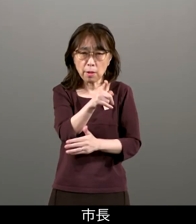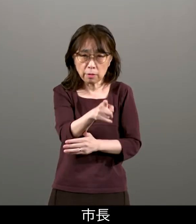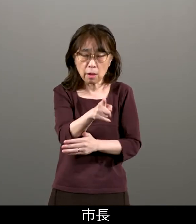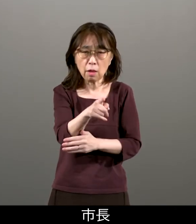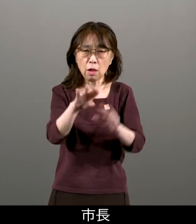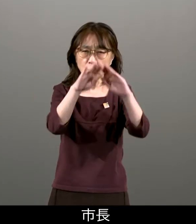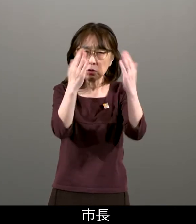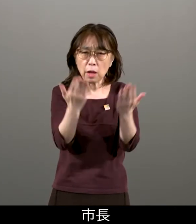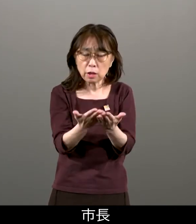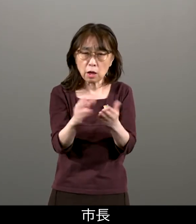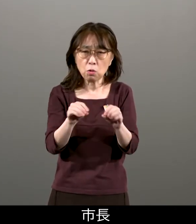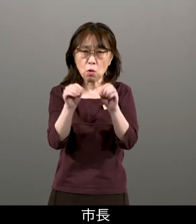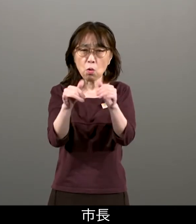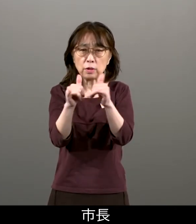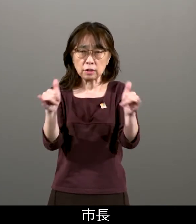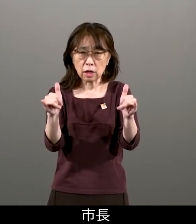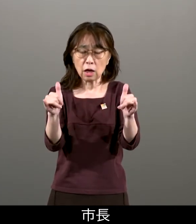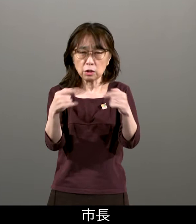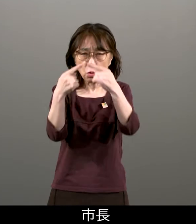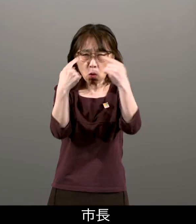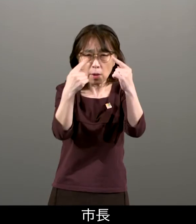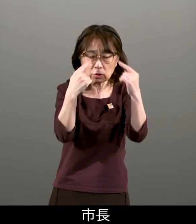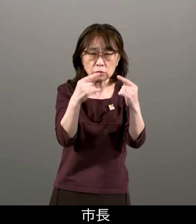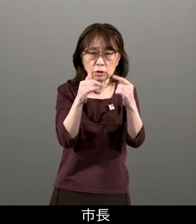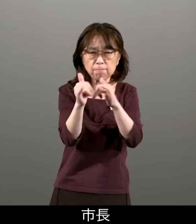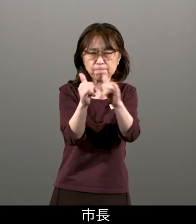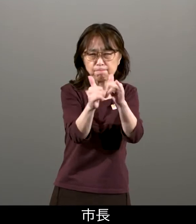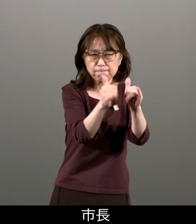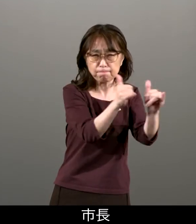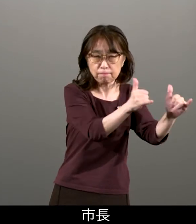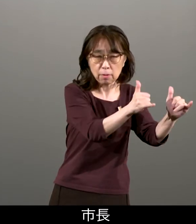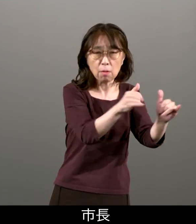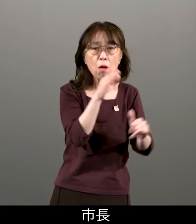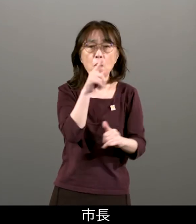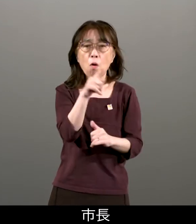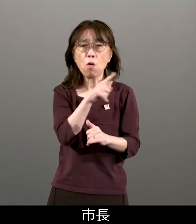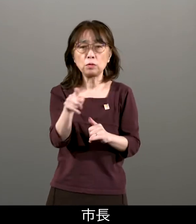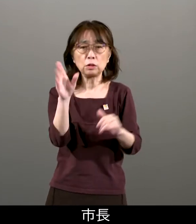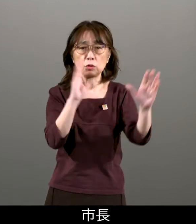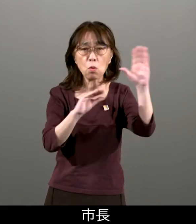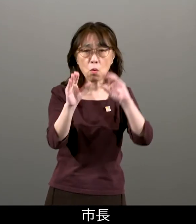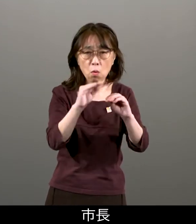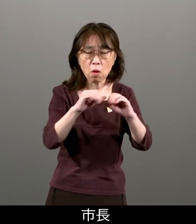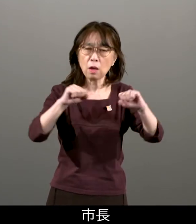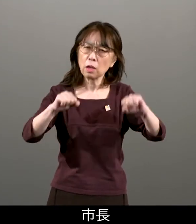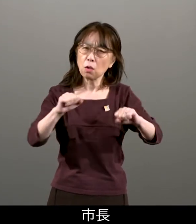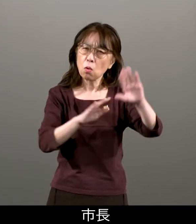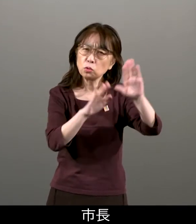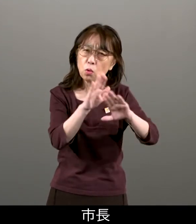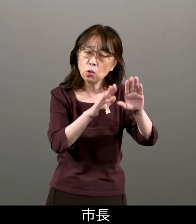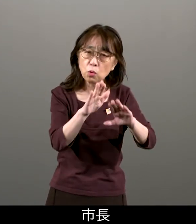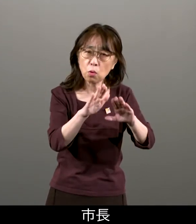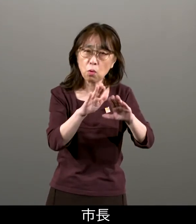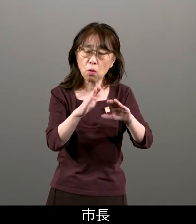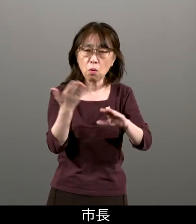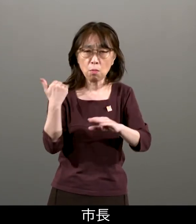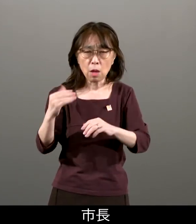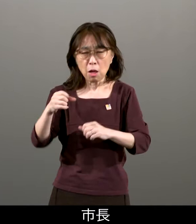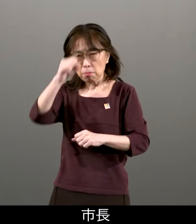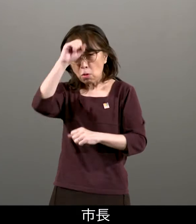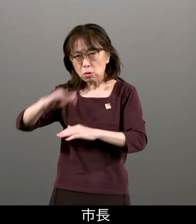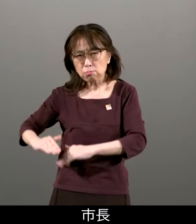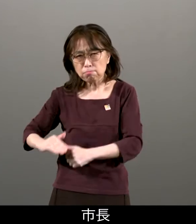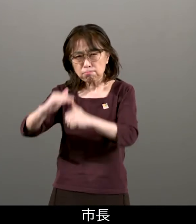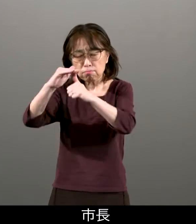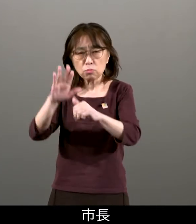陽性者の方に個別に連絡をして本人情報や健康状況、既往症などの聞き取りを